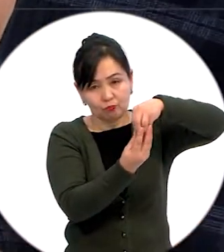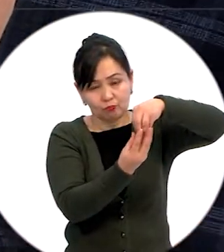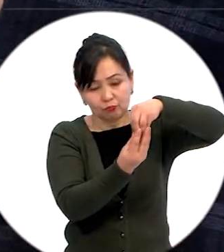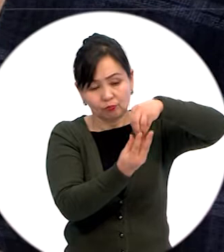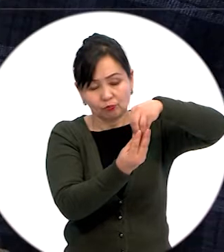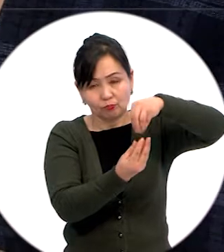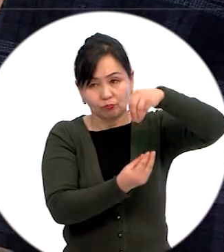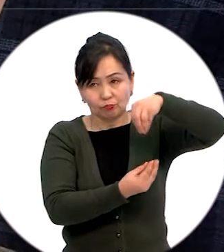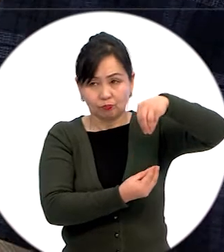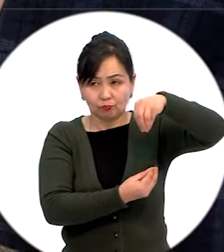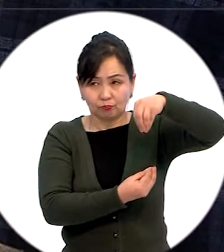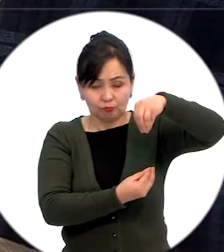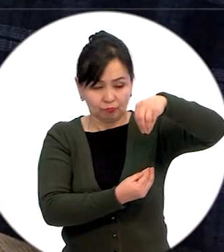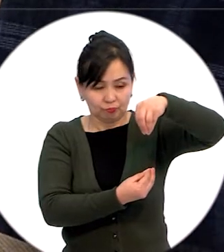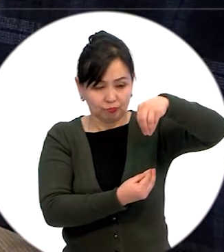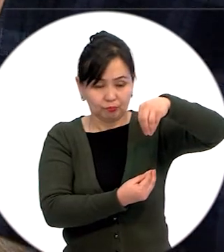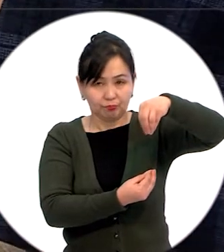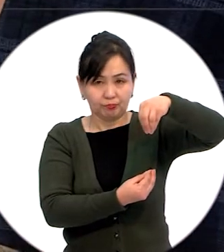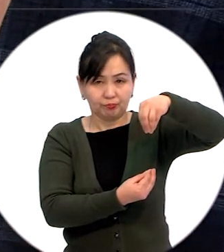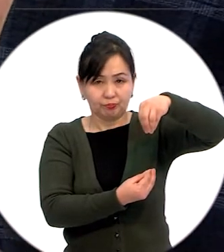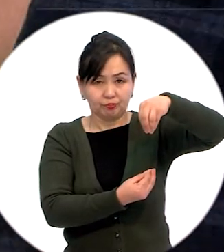гаргаад байна.